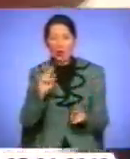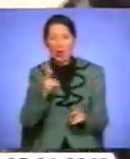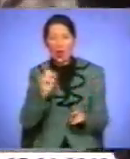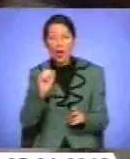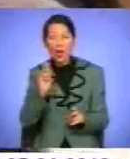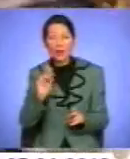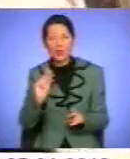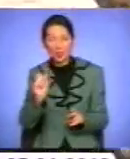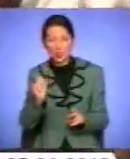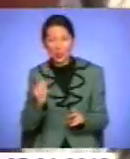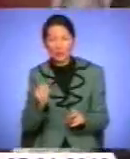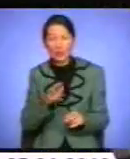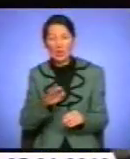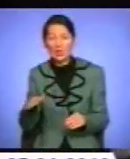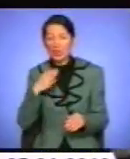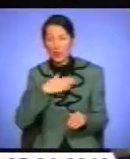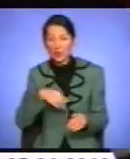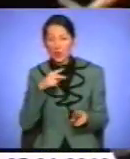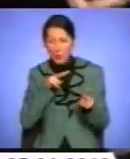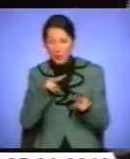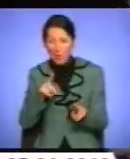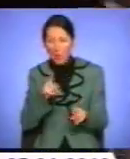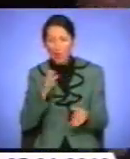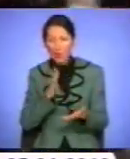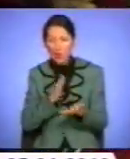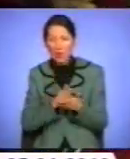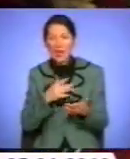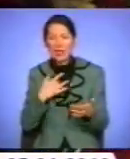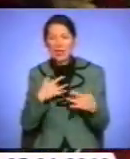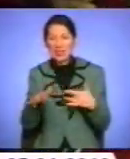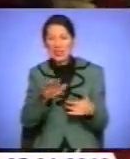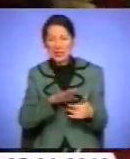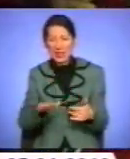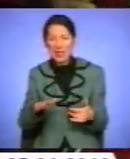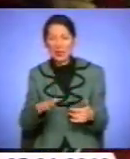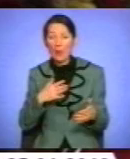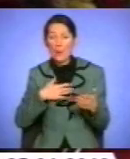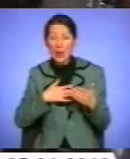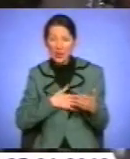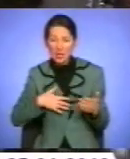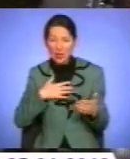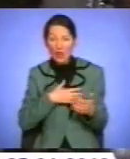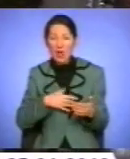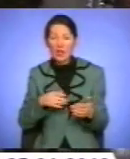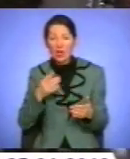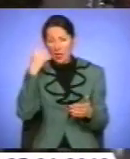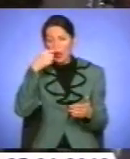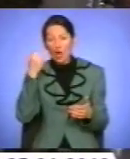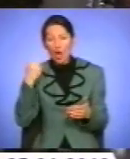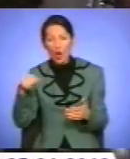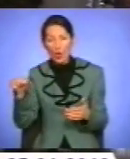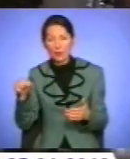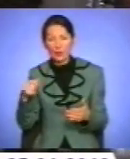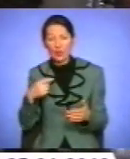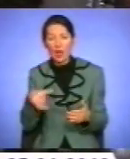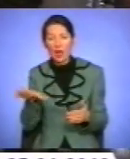хвилини. Діти із задоволенням спостерігали за тим, що відбувається на сцені, та щиро співпереживали героям. Я гадаю, що взагалі